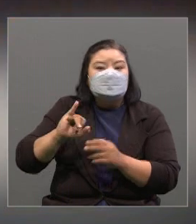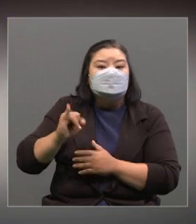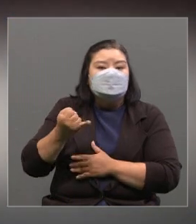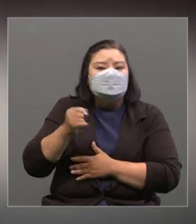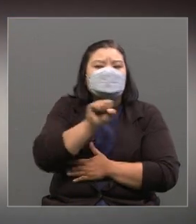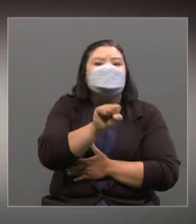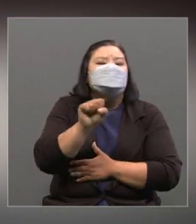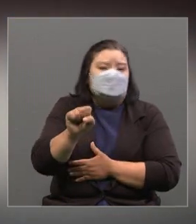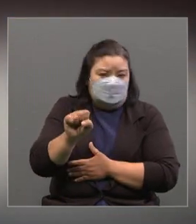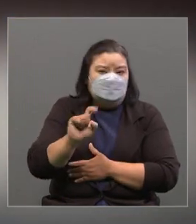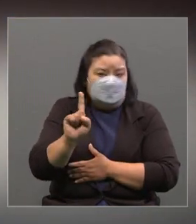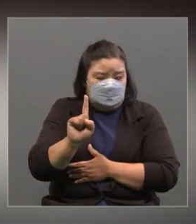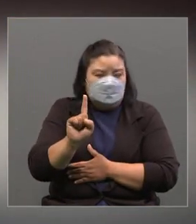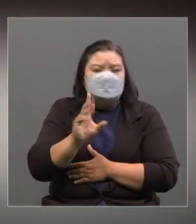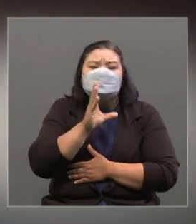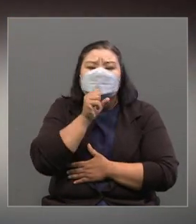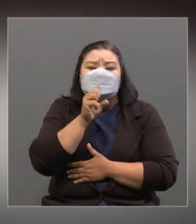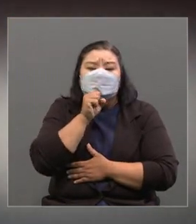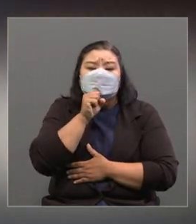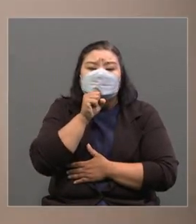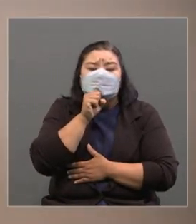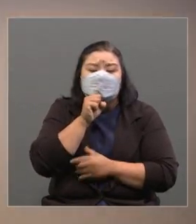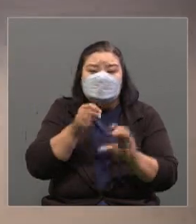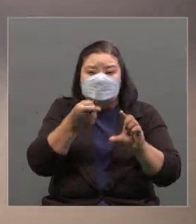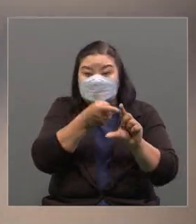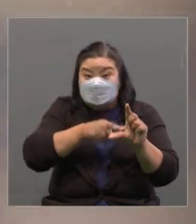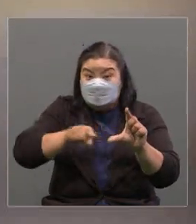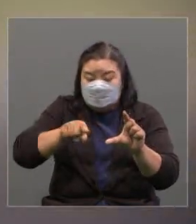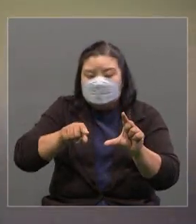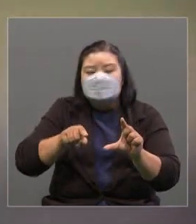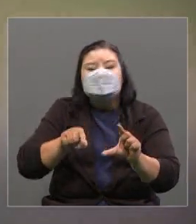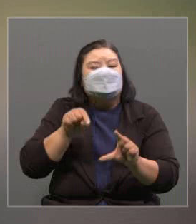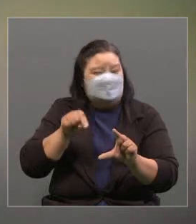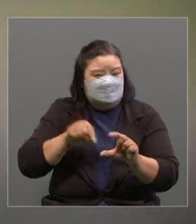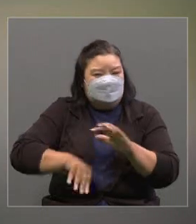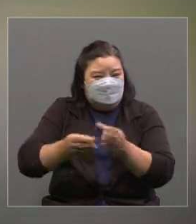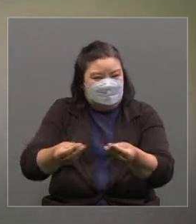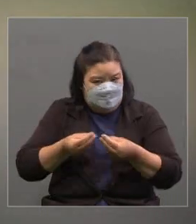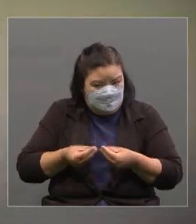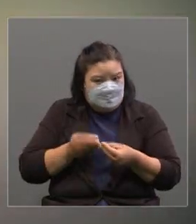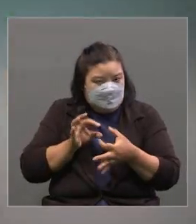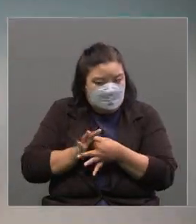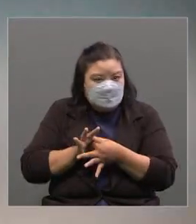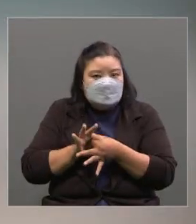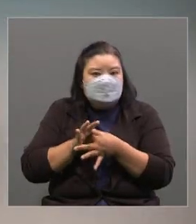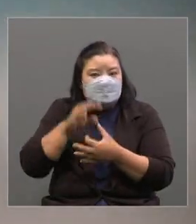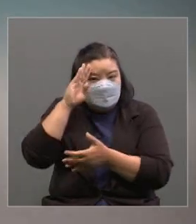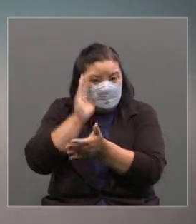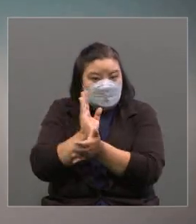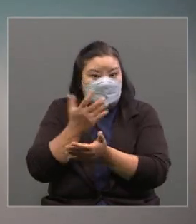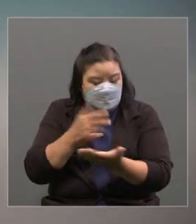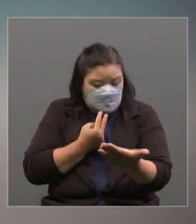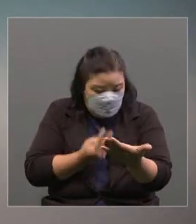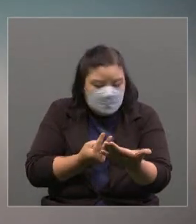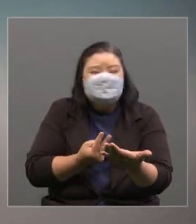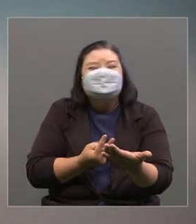าอดิศรว่าที่ส.ส.พรรคก้าวไกลนะครับจะเป็นเบาะแสที่ชี้ช่องทางให้กับตำรวจซึ่งก็ได้สั่งการให้คณะทำงานกระจายไปตรวจสอบ